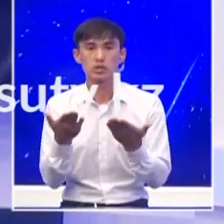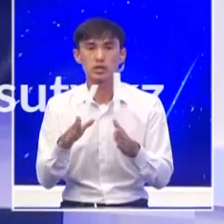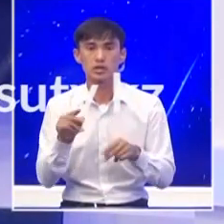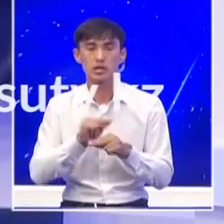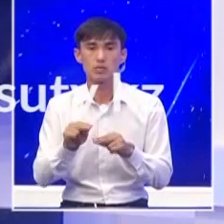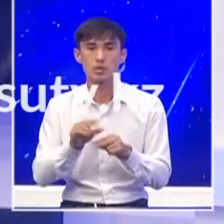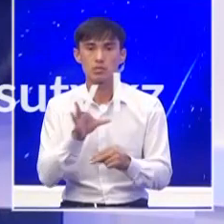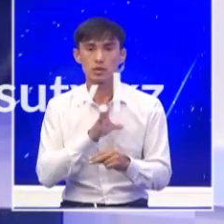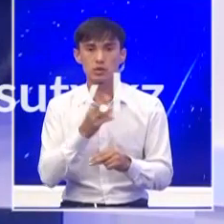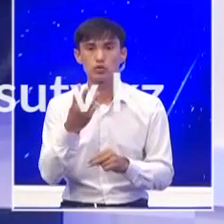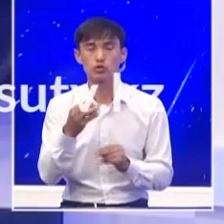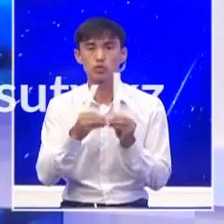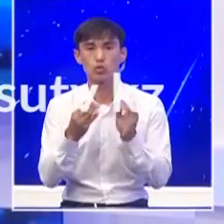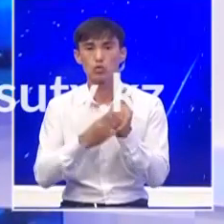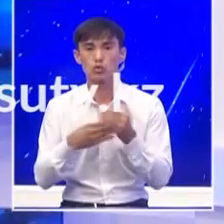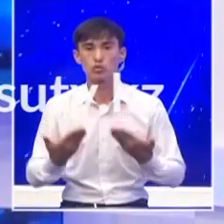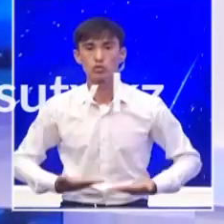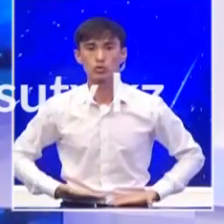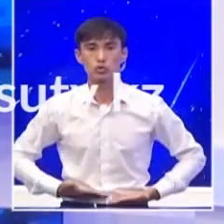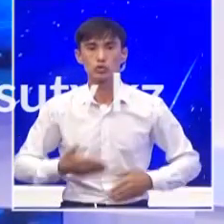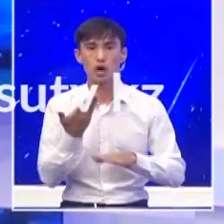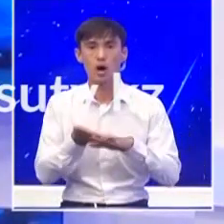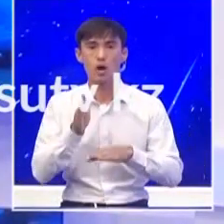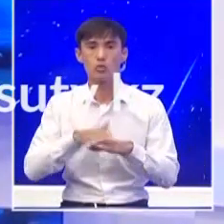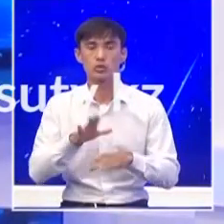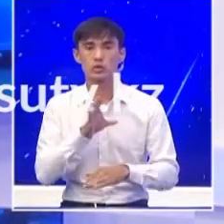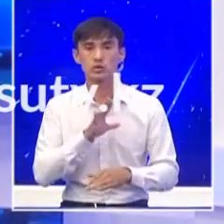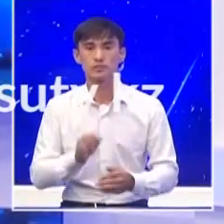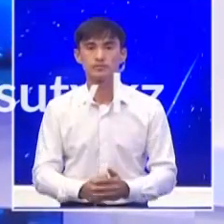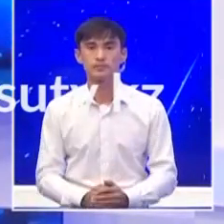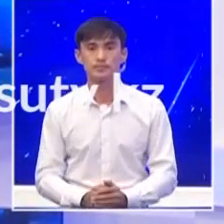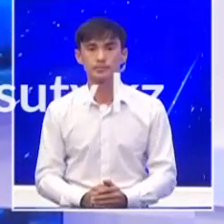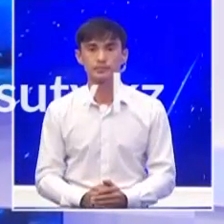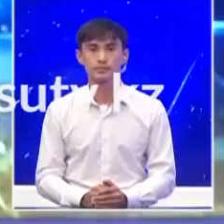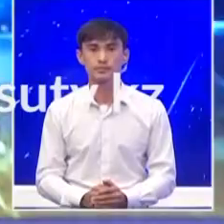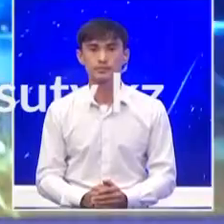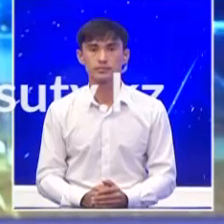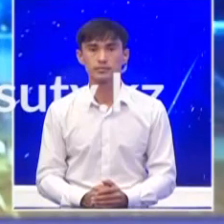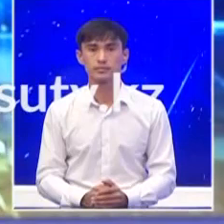алып жатыр. 319 тұрғынның жағдайы өте ауыр деп бағаланған.